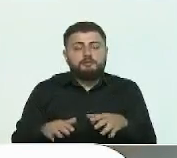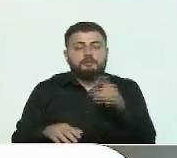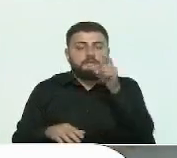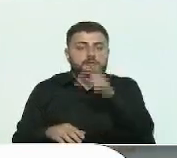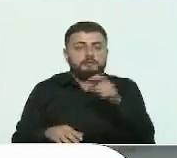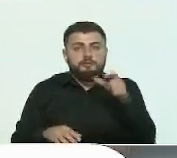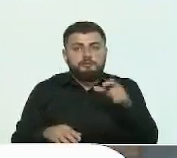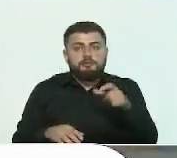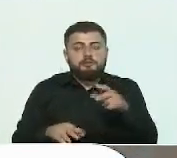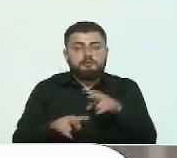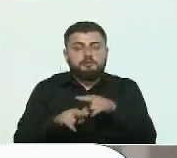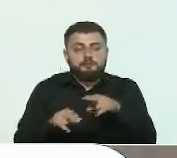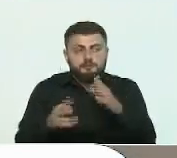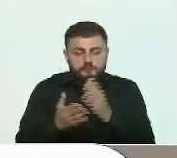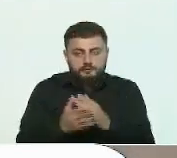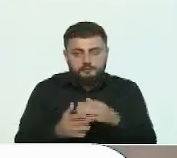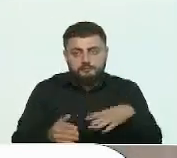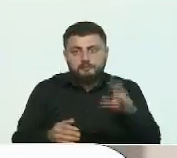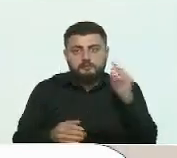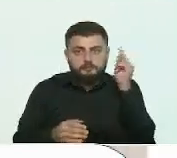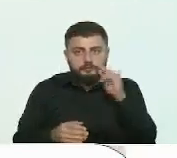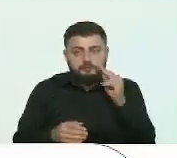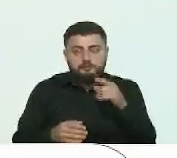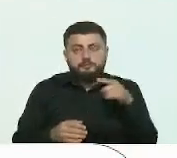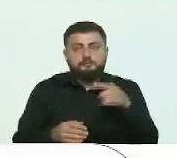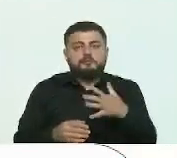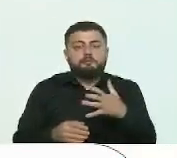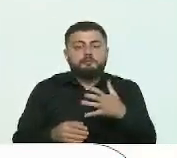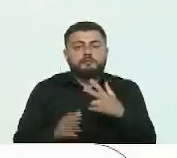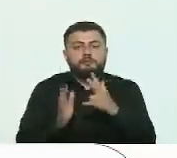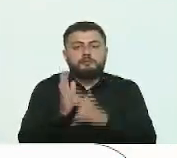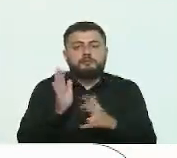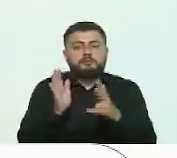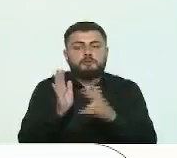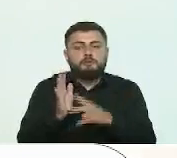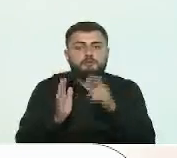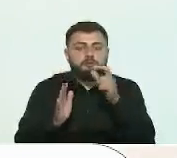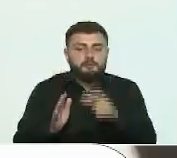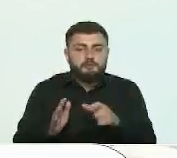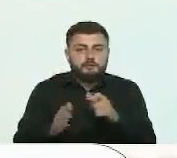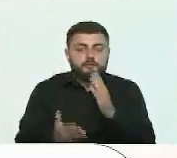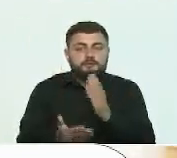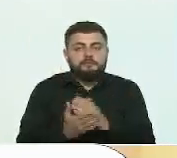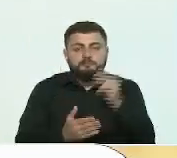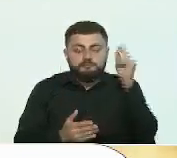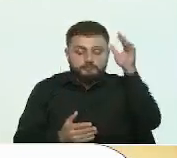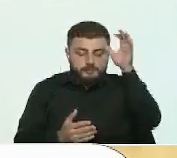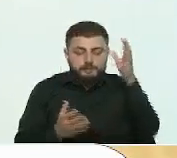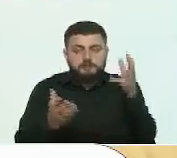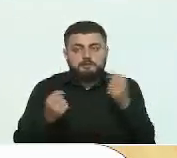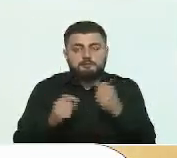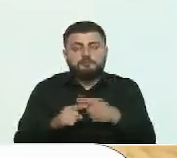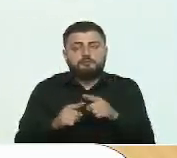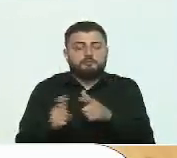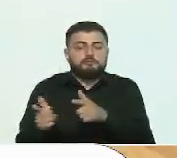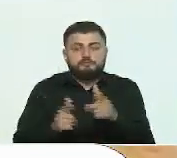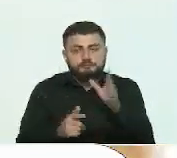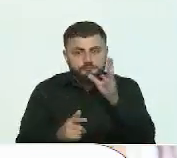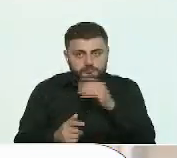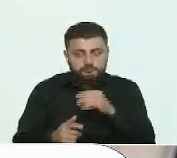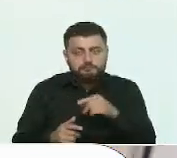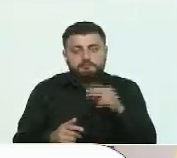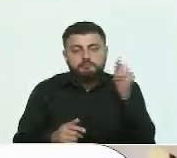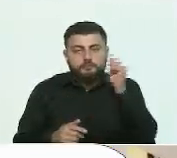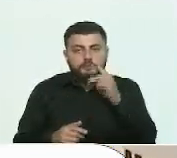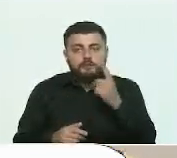şagird yerlikdir. Bizim də məktəbimizdə hal-hazırda 1588 nəfər şagird təhsil alır ki, bu da ona imkan verir ki,